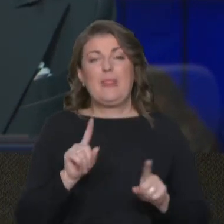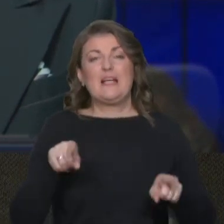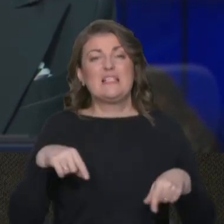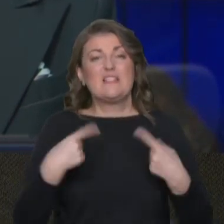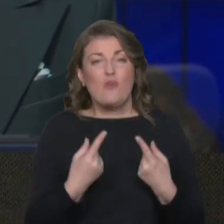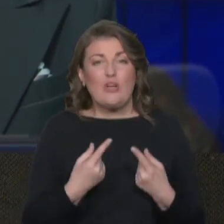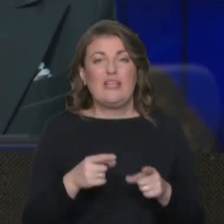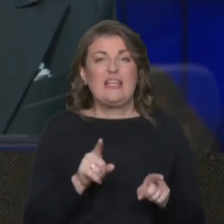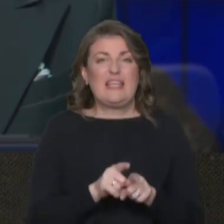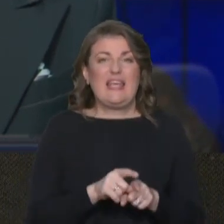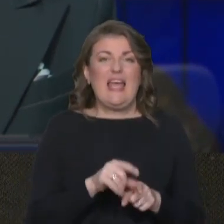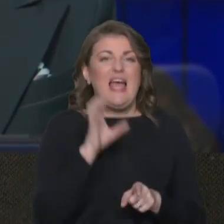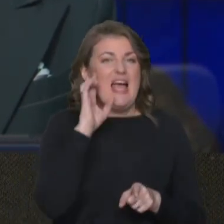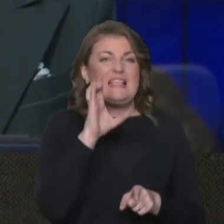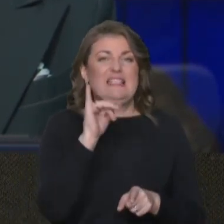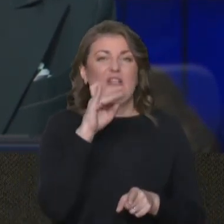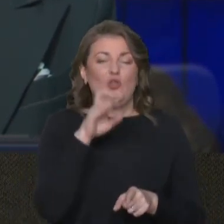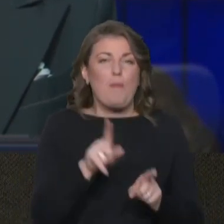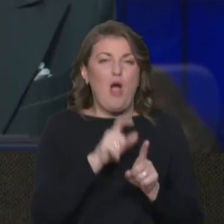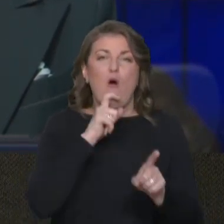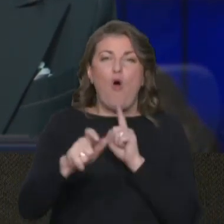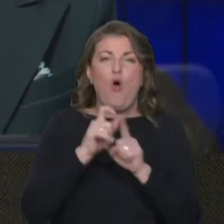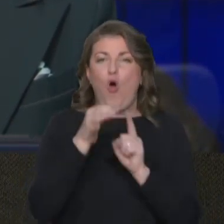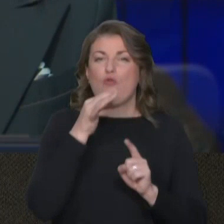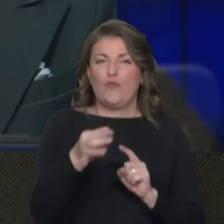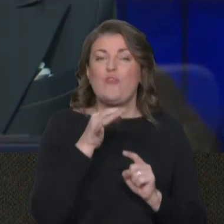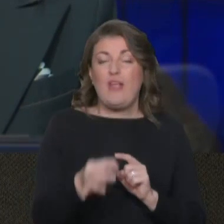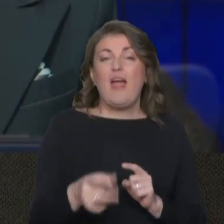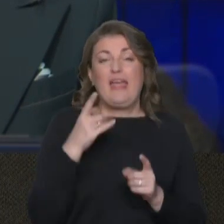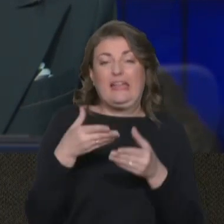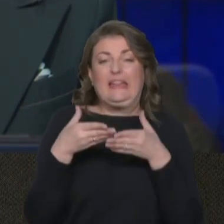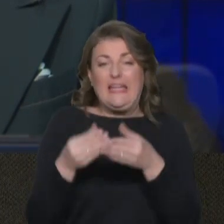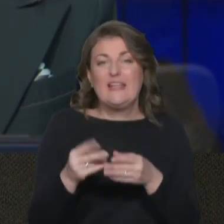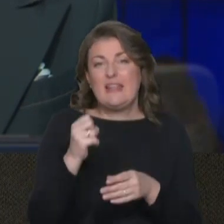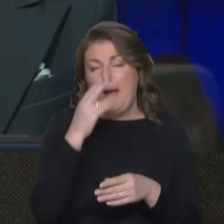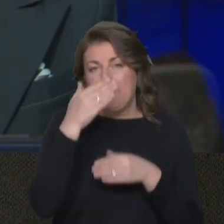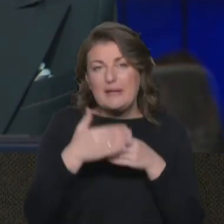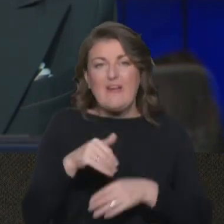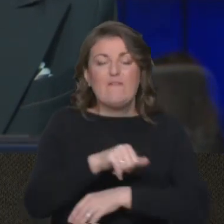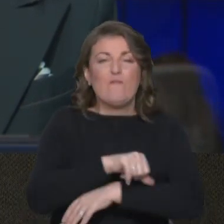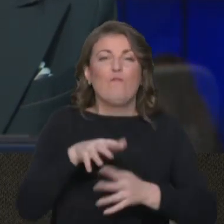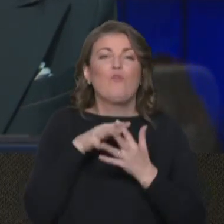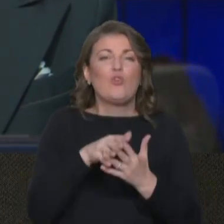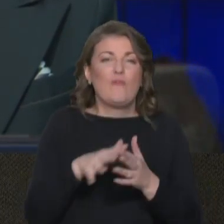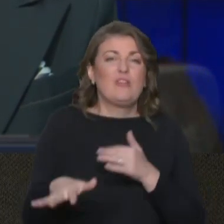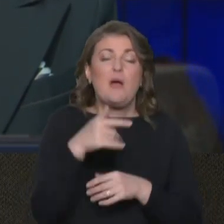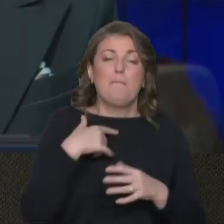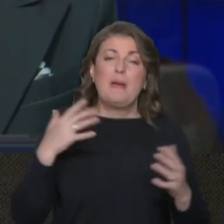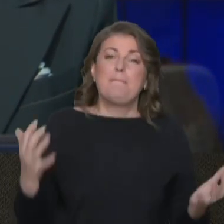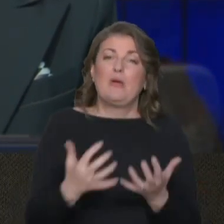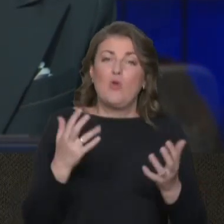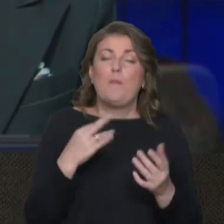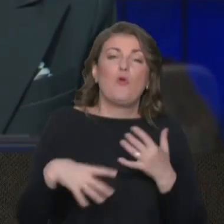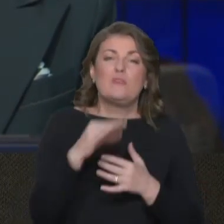створити синдром ответочки, як це вони називають, і тиснуть на прифронтові території. Ми піклуємось про всіх наших